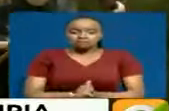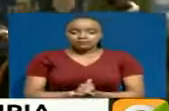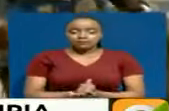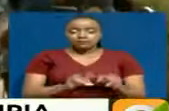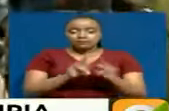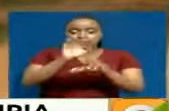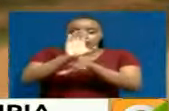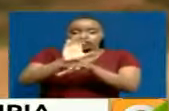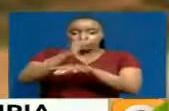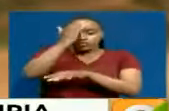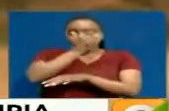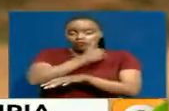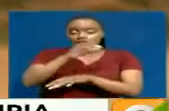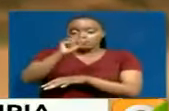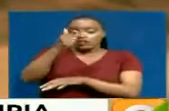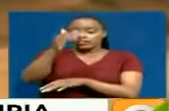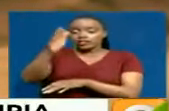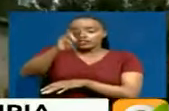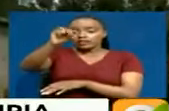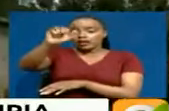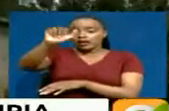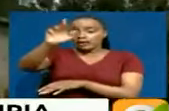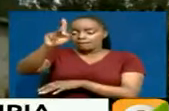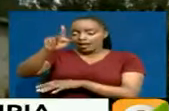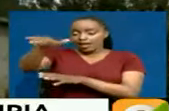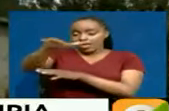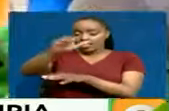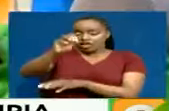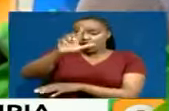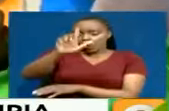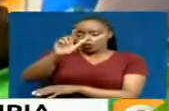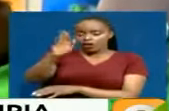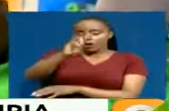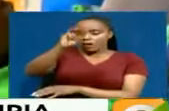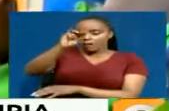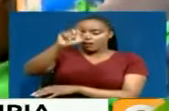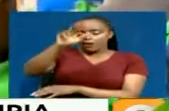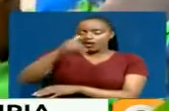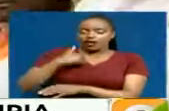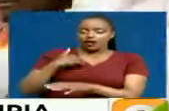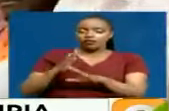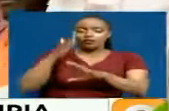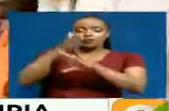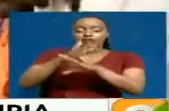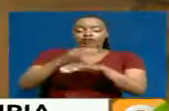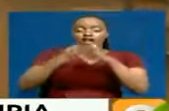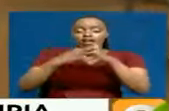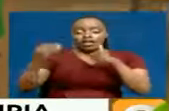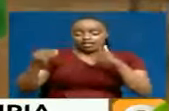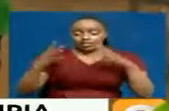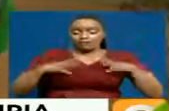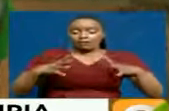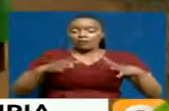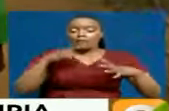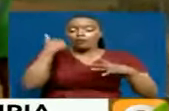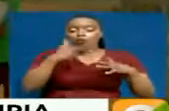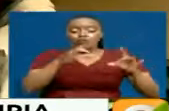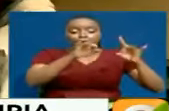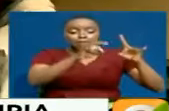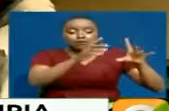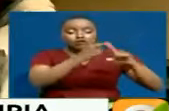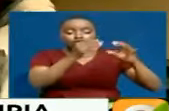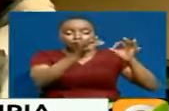Hata hivyo kanisa Katoliki la St. Mark eneo la Ol Moran limekuwa hifadhi ya wakimbizi zaidi ya 80 waliotoroka machafuko